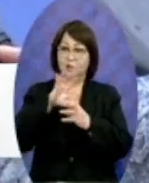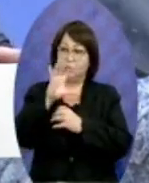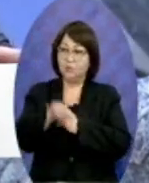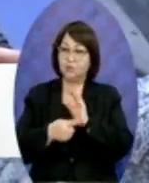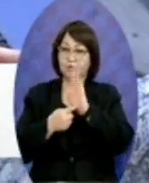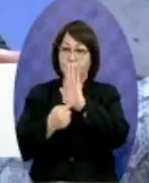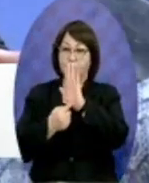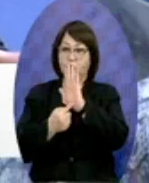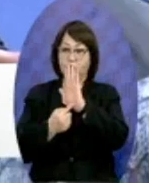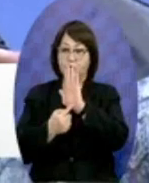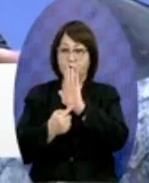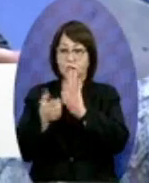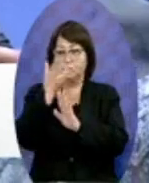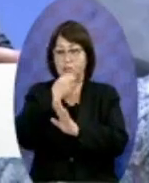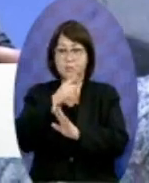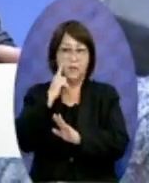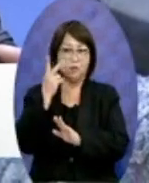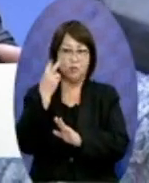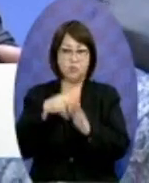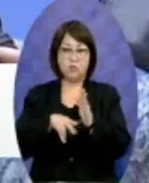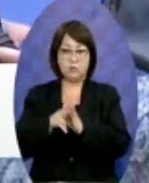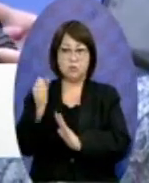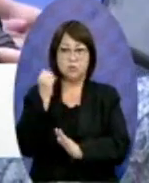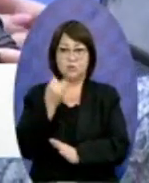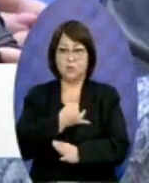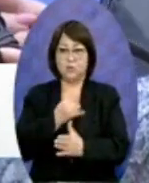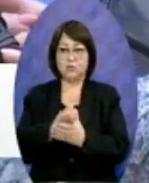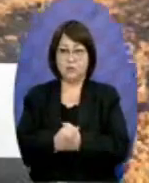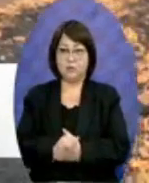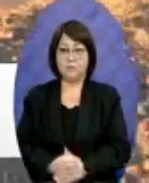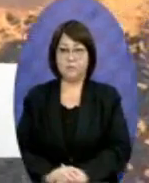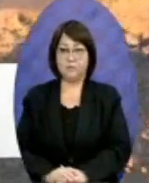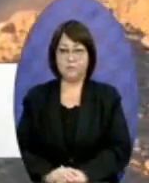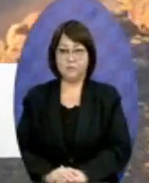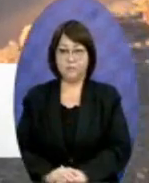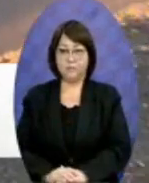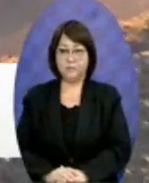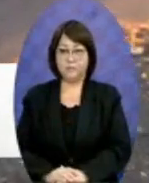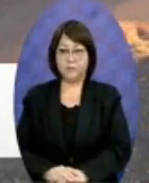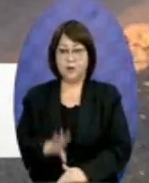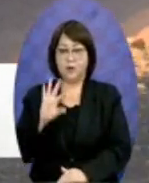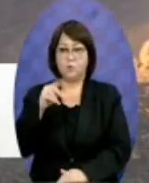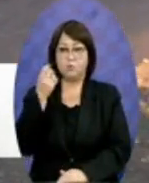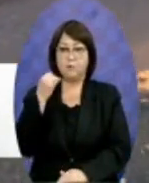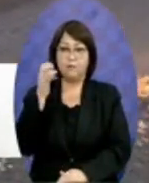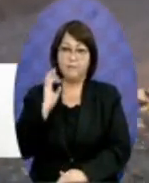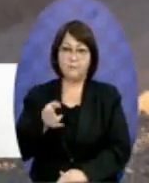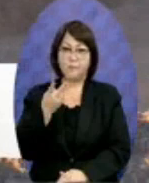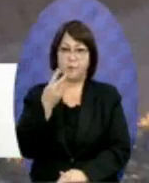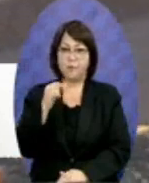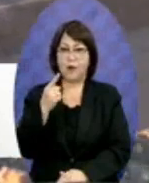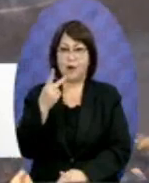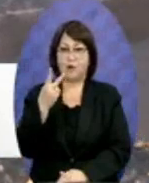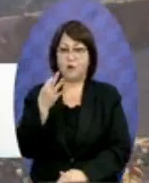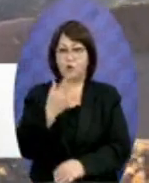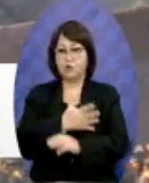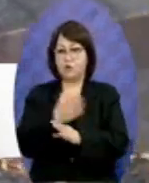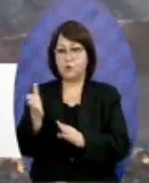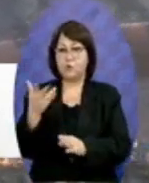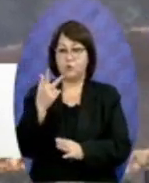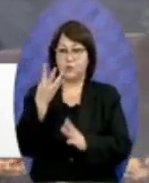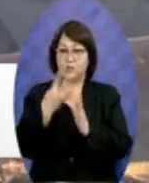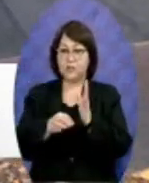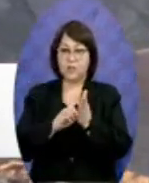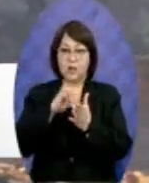сайхан одоо залуу үе болно гэж би бүрэн итгэлтэй байгаа. Ойдолгой компани 2012 оноос хойш 390